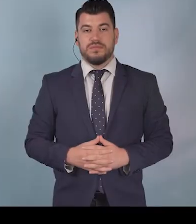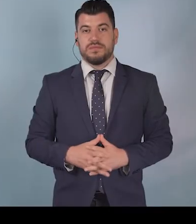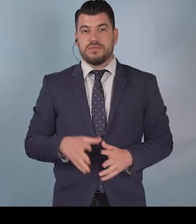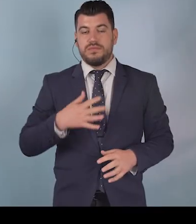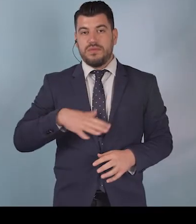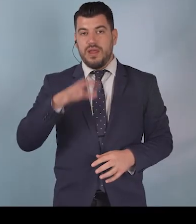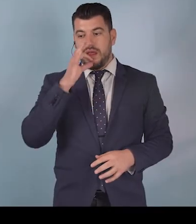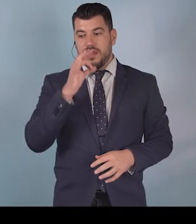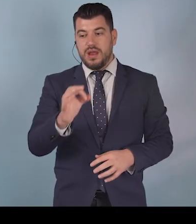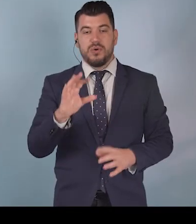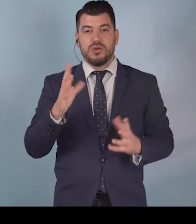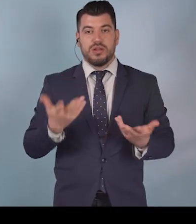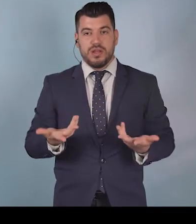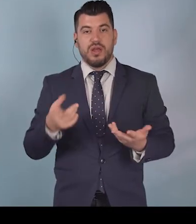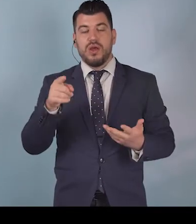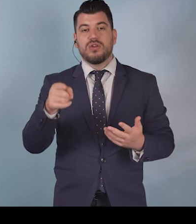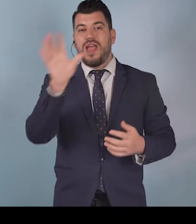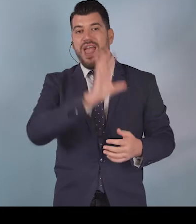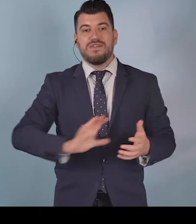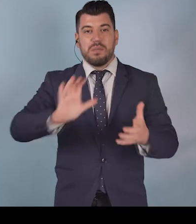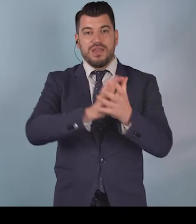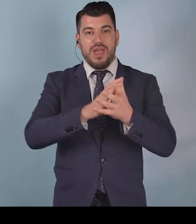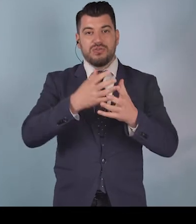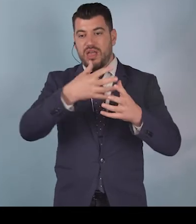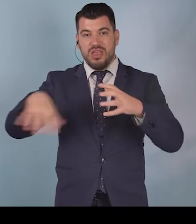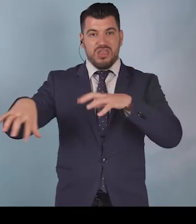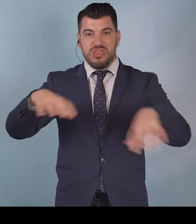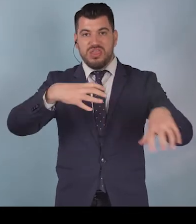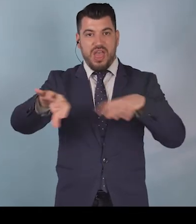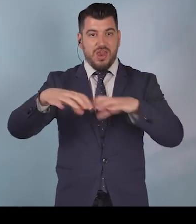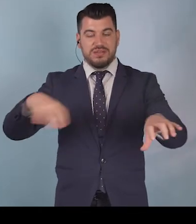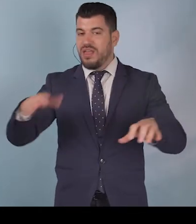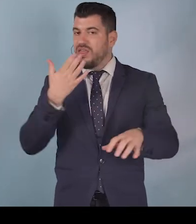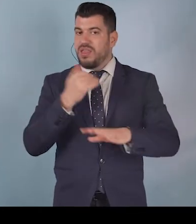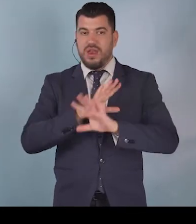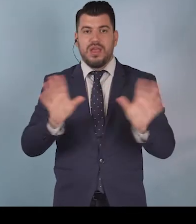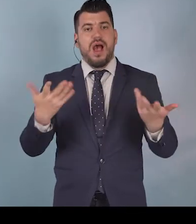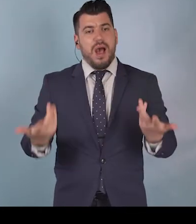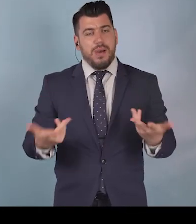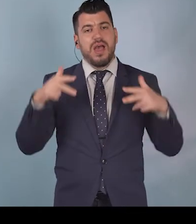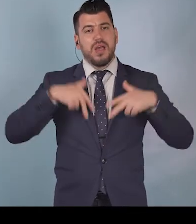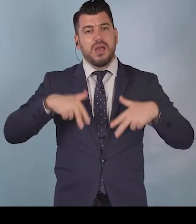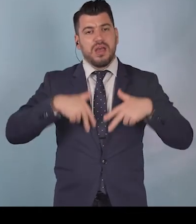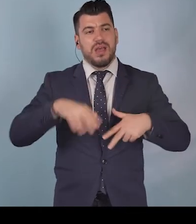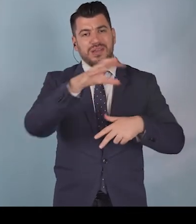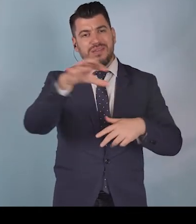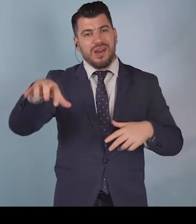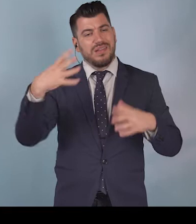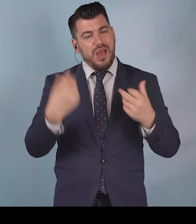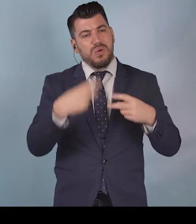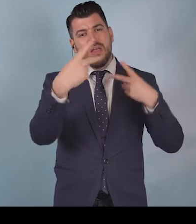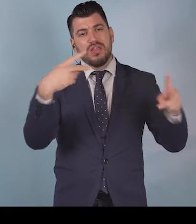Ήθελα να πω ότι η έρευνα δείχνει πως δεν υπάρχει ακριβώς μια διαίρεση δύση και αποστολή στην Ευρωπαϊκή Ένωση, αλλά κάθε χώρα έχει το μοναδικό της